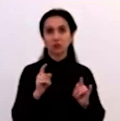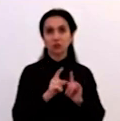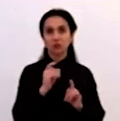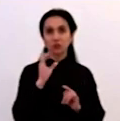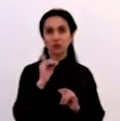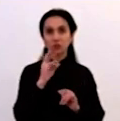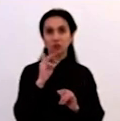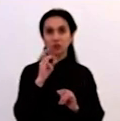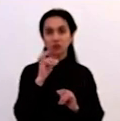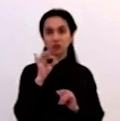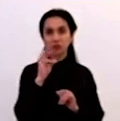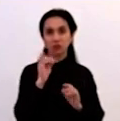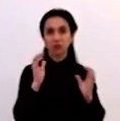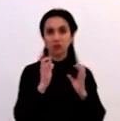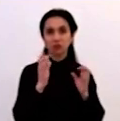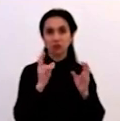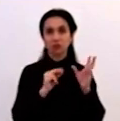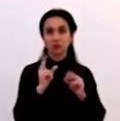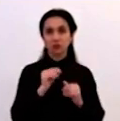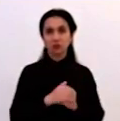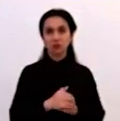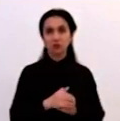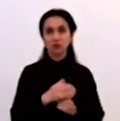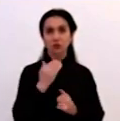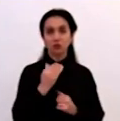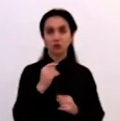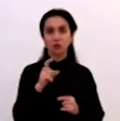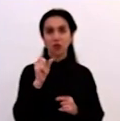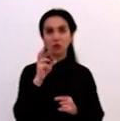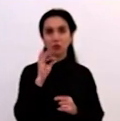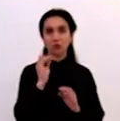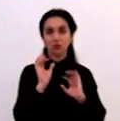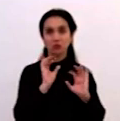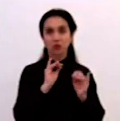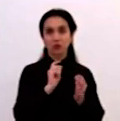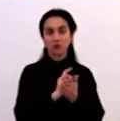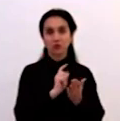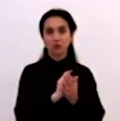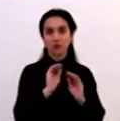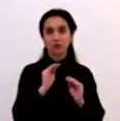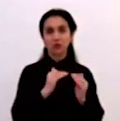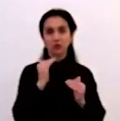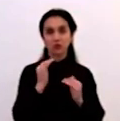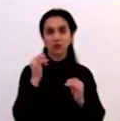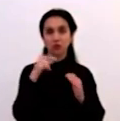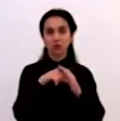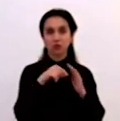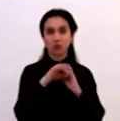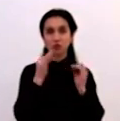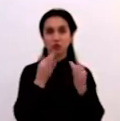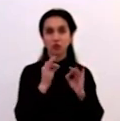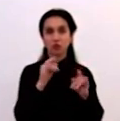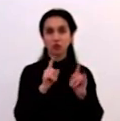hamda ularning konfidensialligini saqlash hisoblanadi. Bunda axborot bilan ta'minlash vazifasi tashqi va ichki